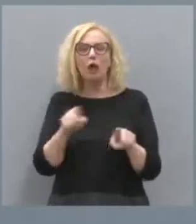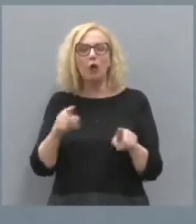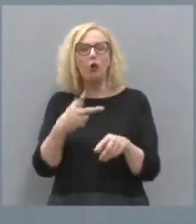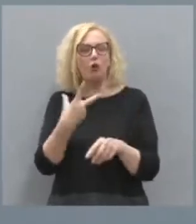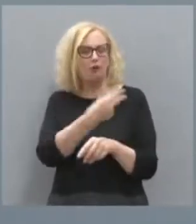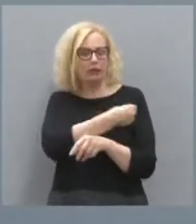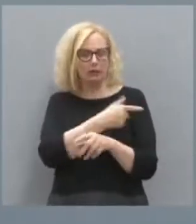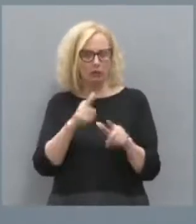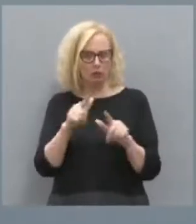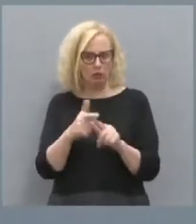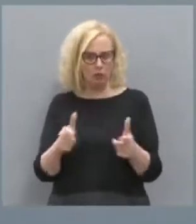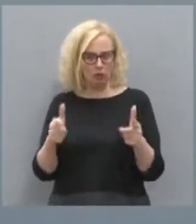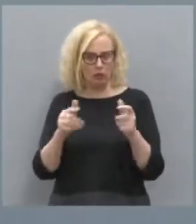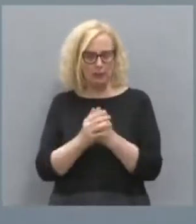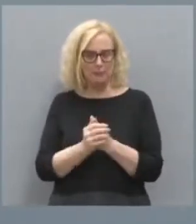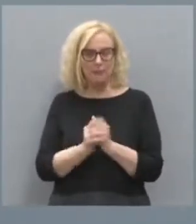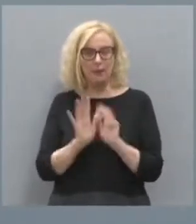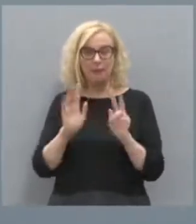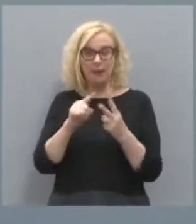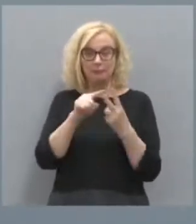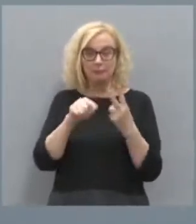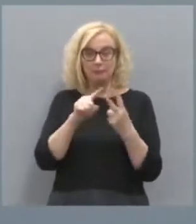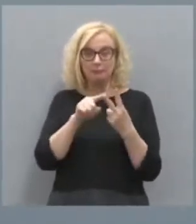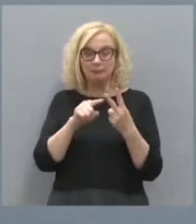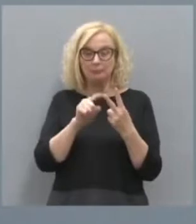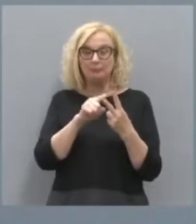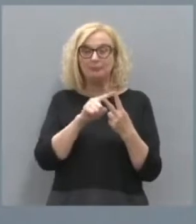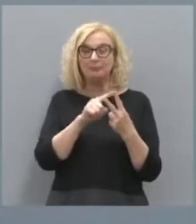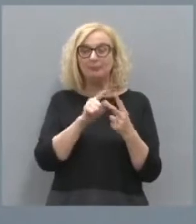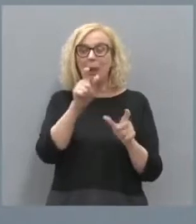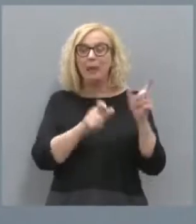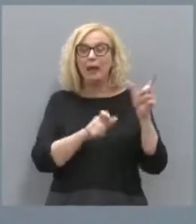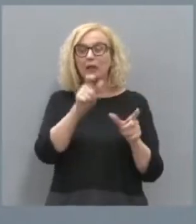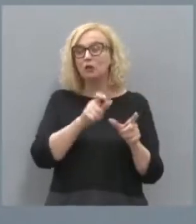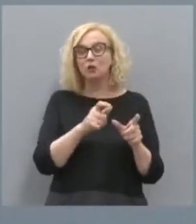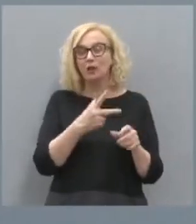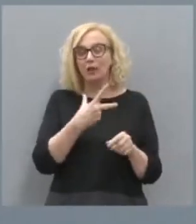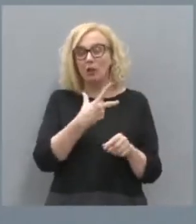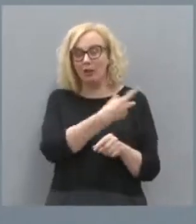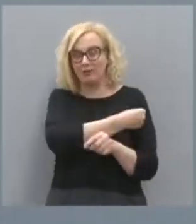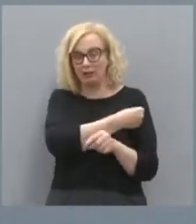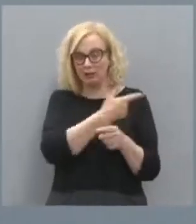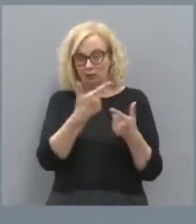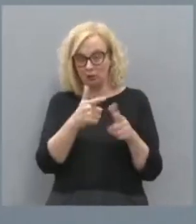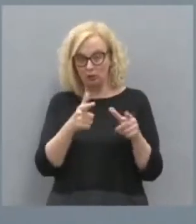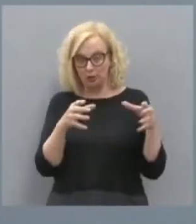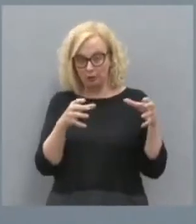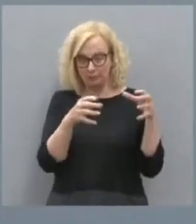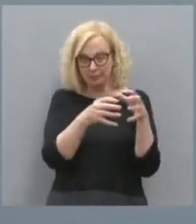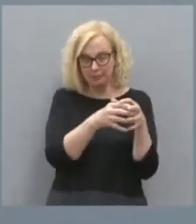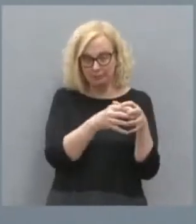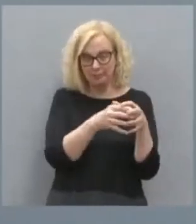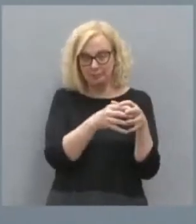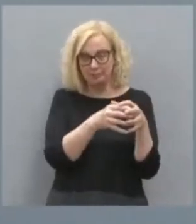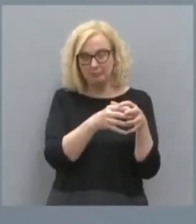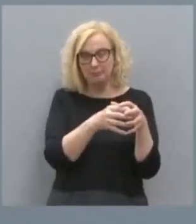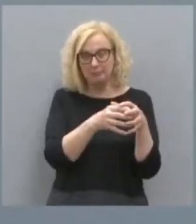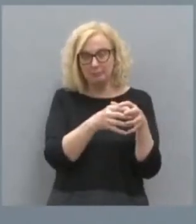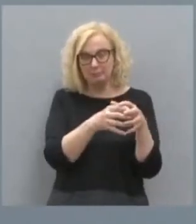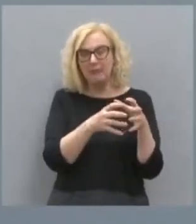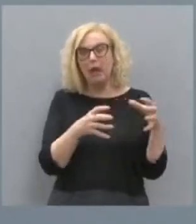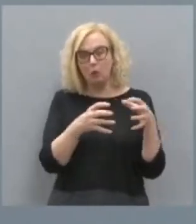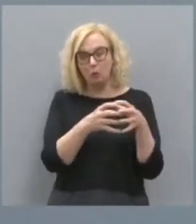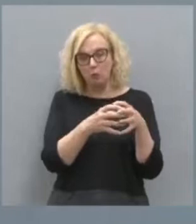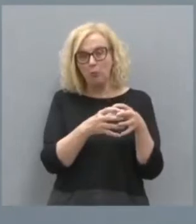questi due elementi la popolazione non vaccinata che è importante ancora nel trentino si